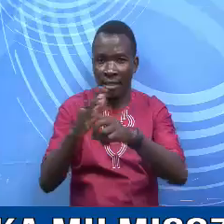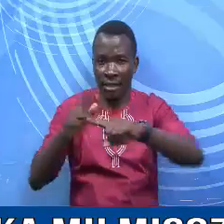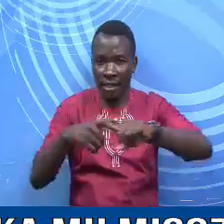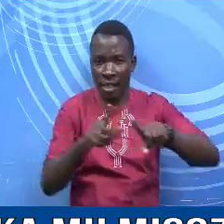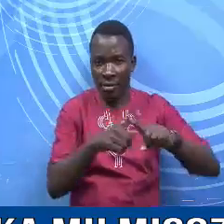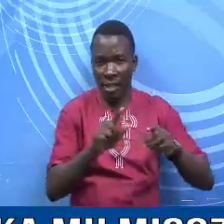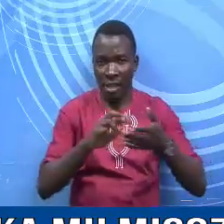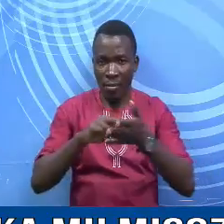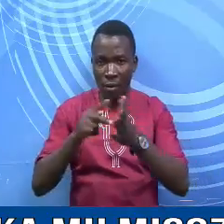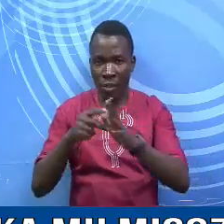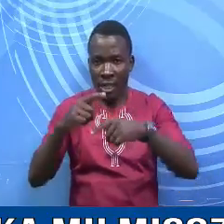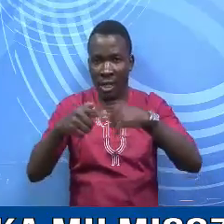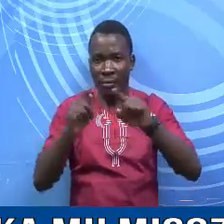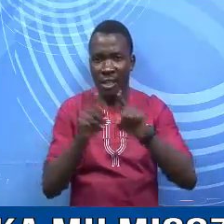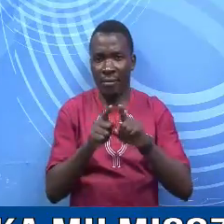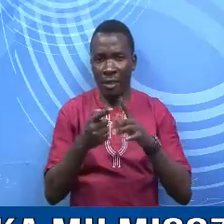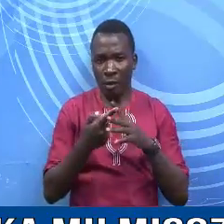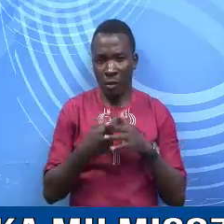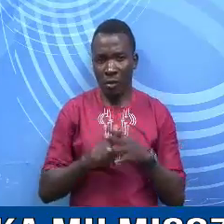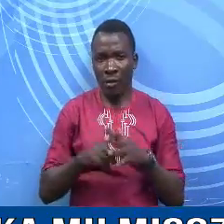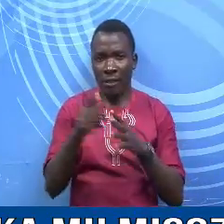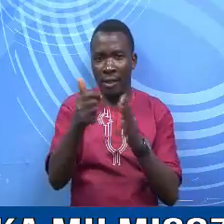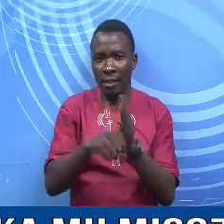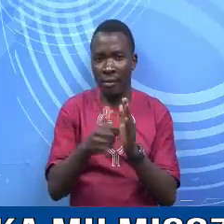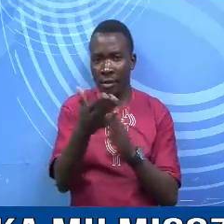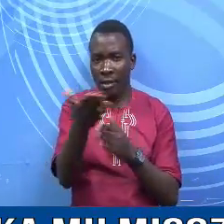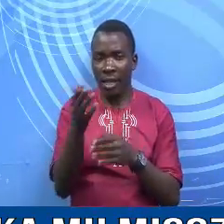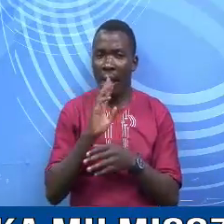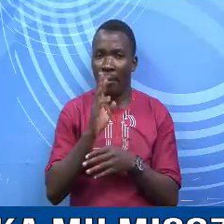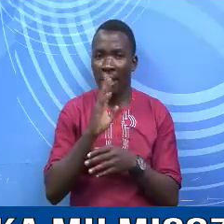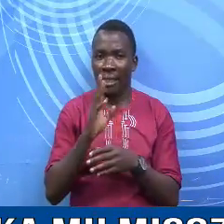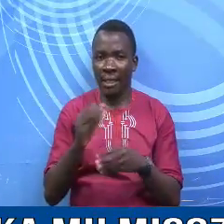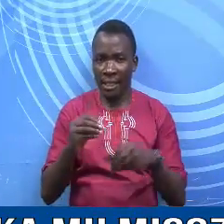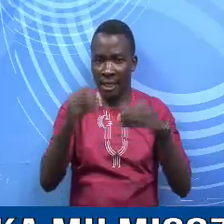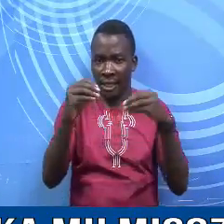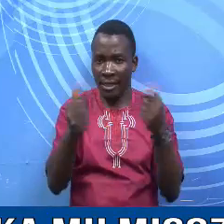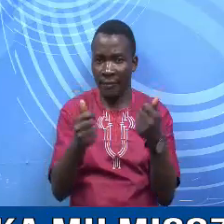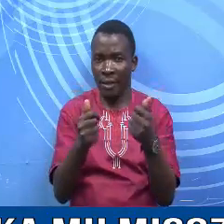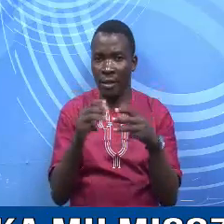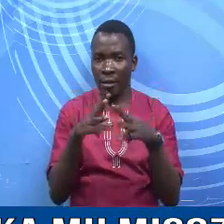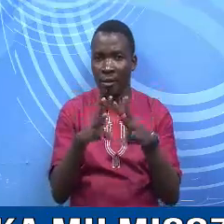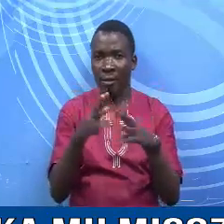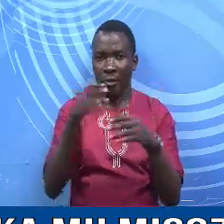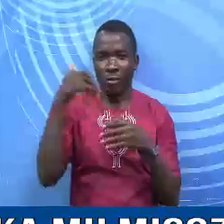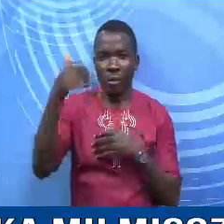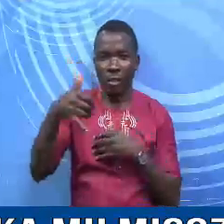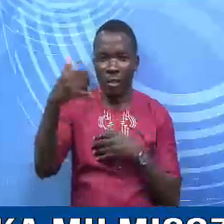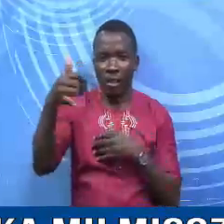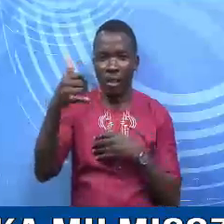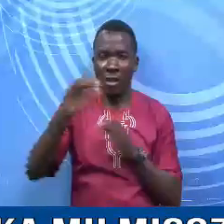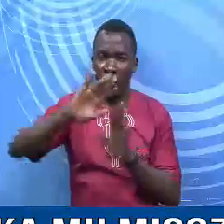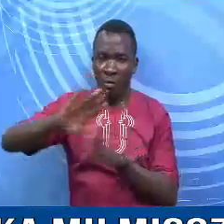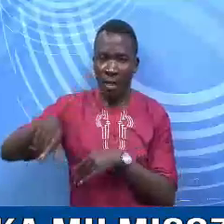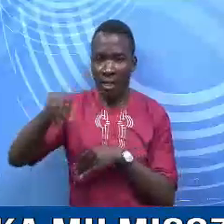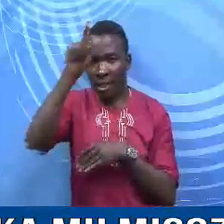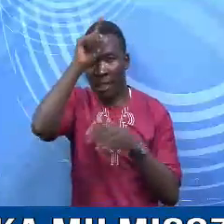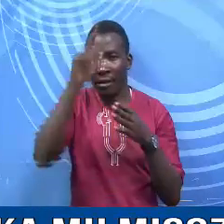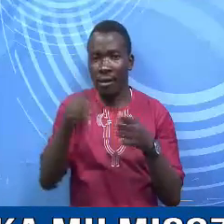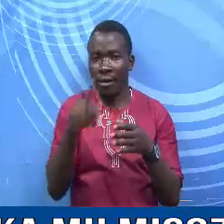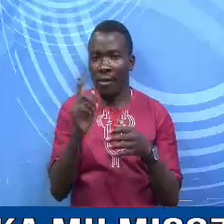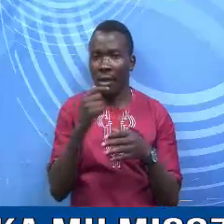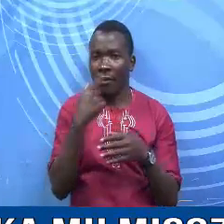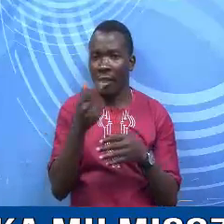ni nk'aho ari gukinatangira kugira ngo kiriya kibazo cyari amazi kizakemuke ku buryo burambye. Uretse kuba abaturage badahwema gutanga intabaza